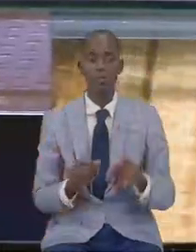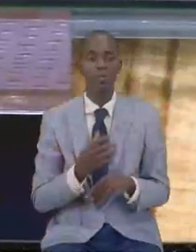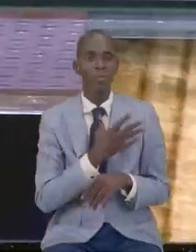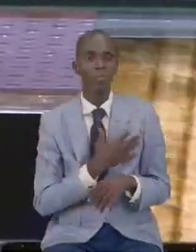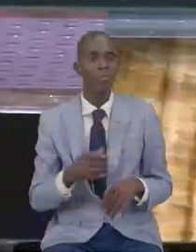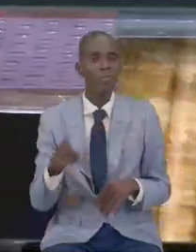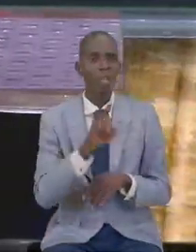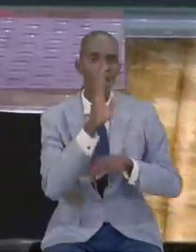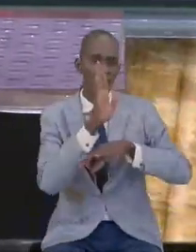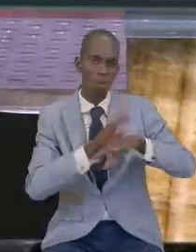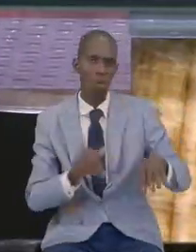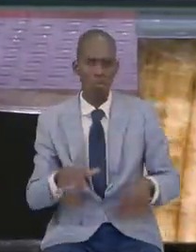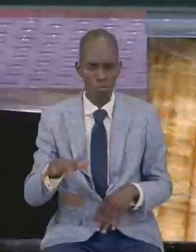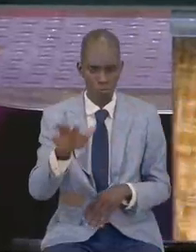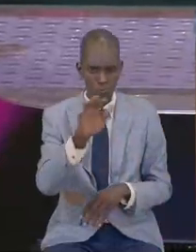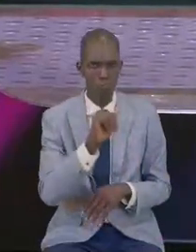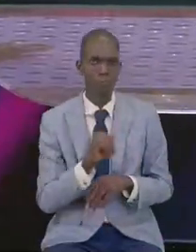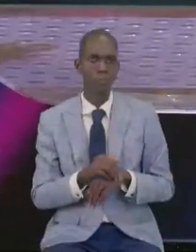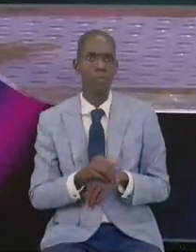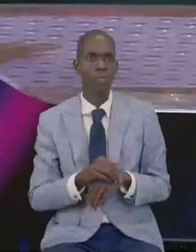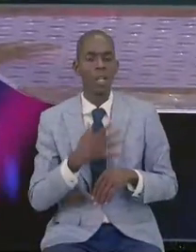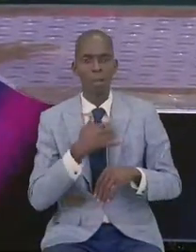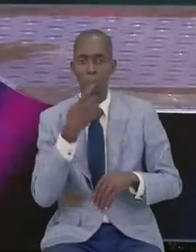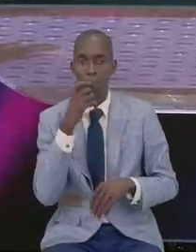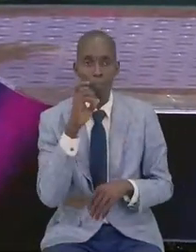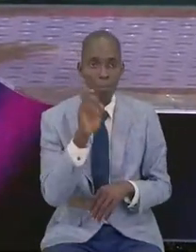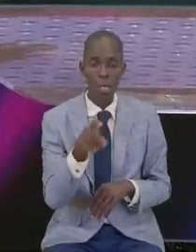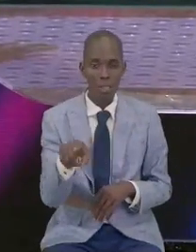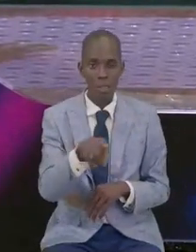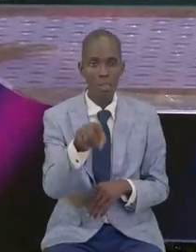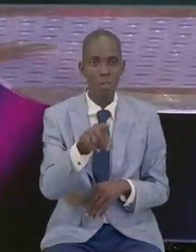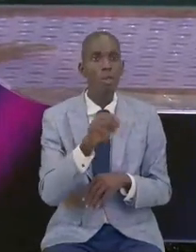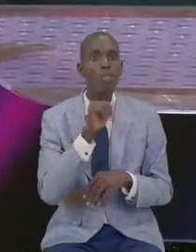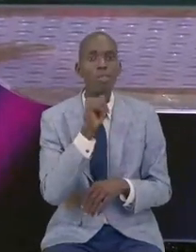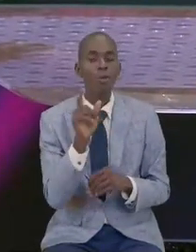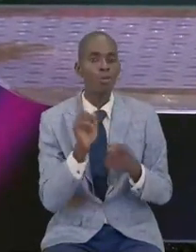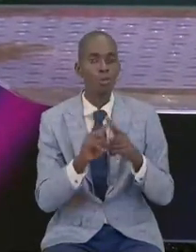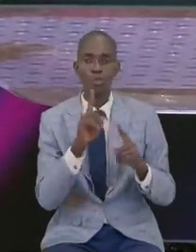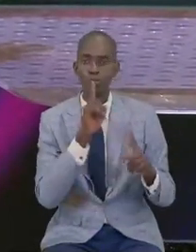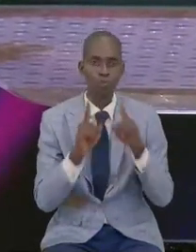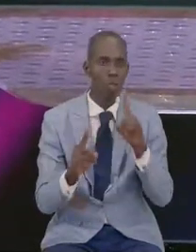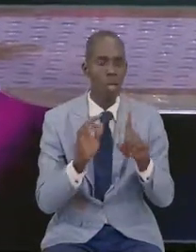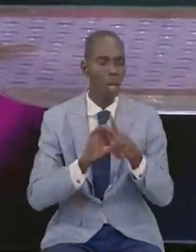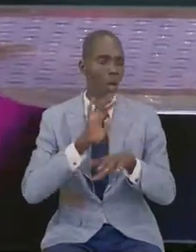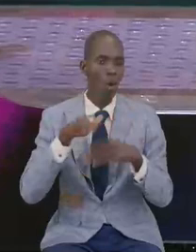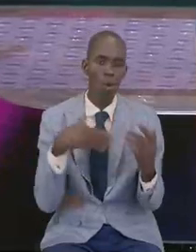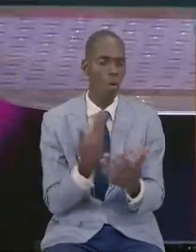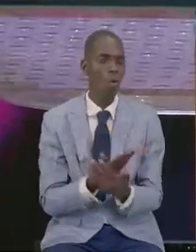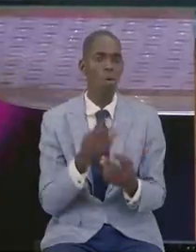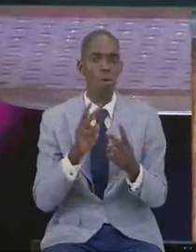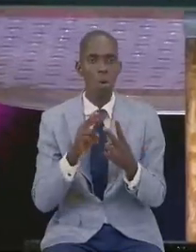Verset 18. Et les ayant appelés, ils leur défendirent absolument de parler